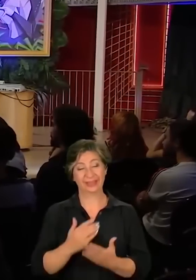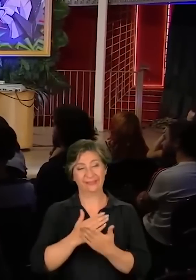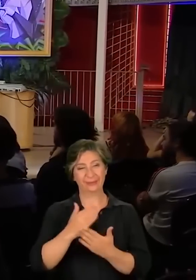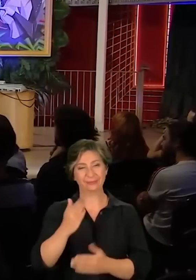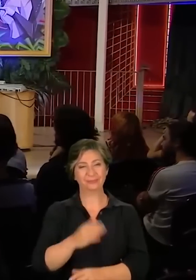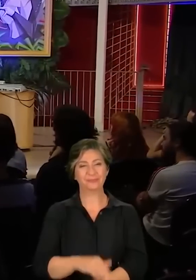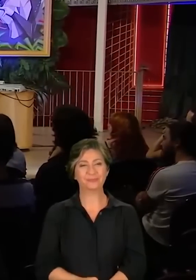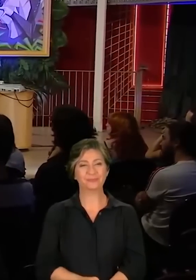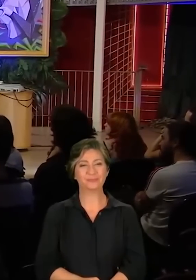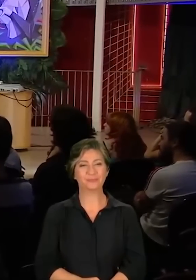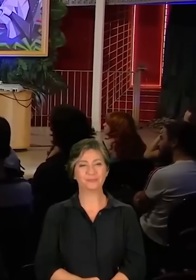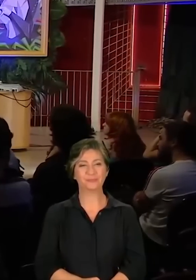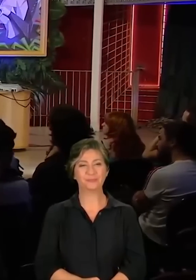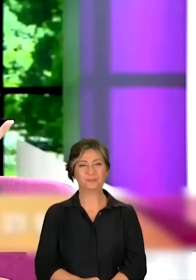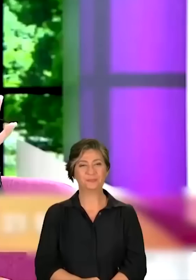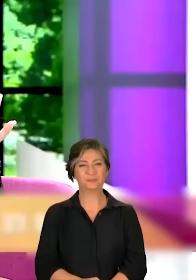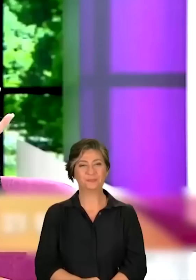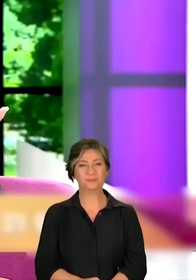Devam.